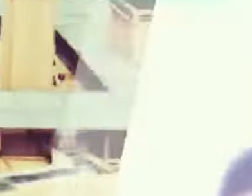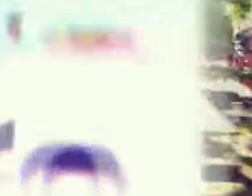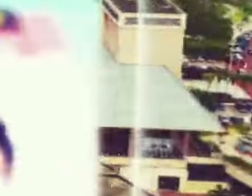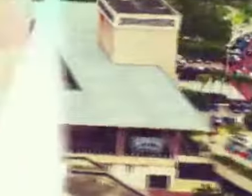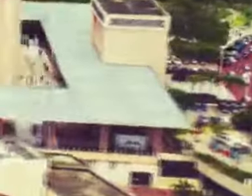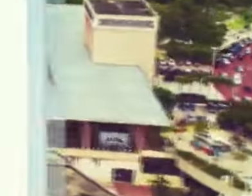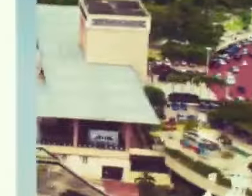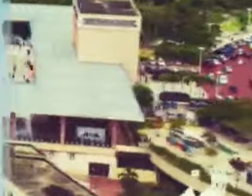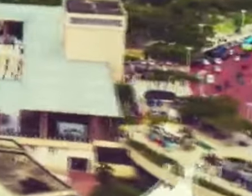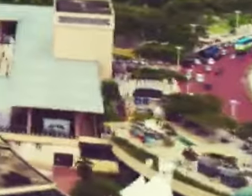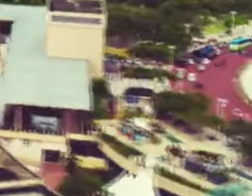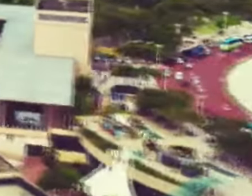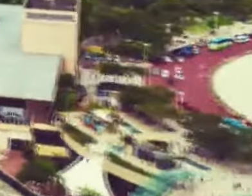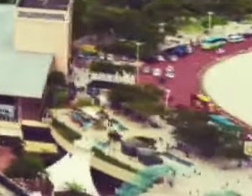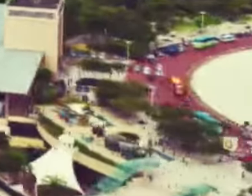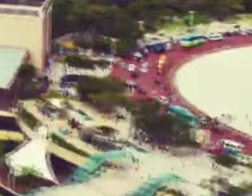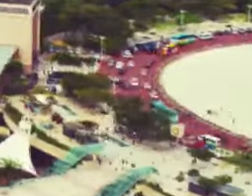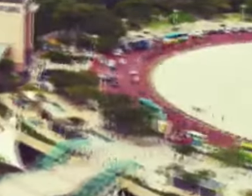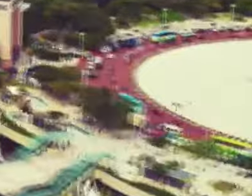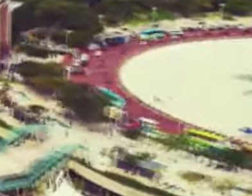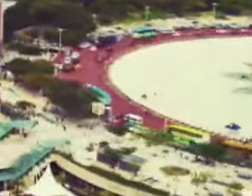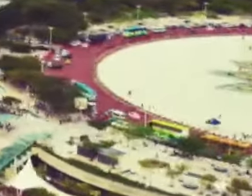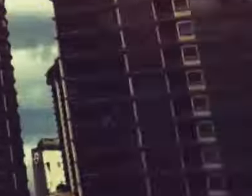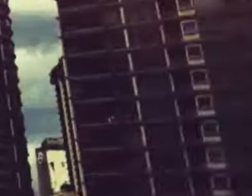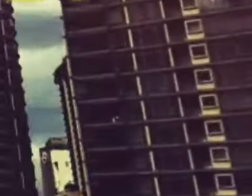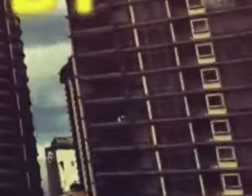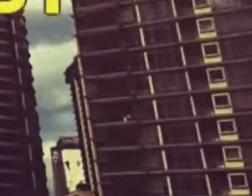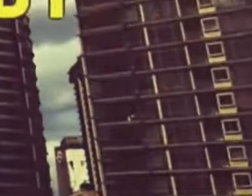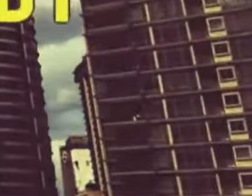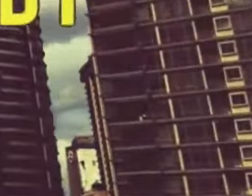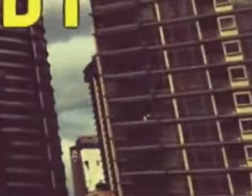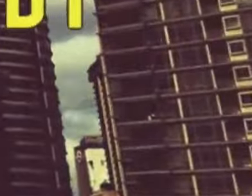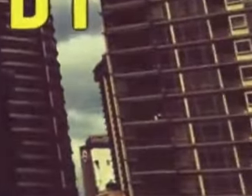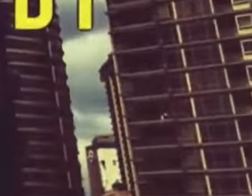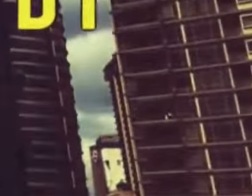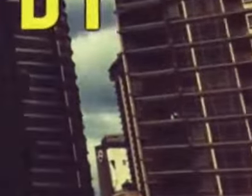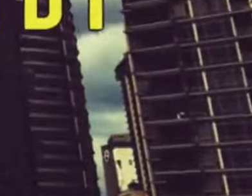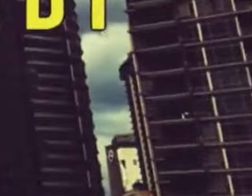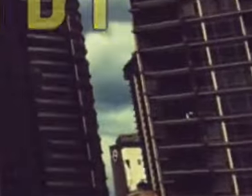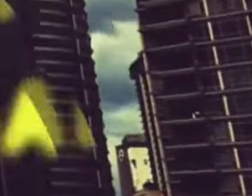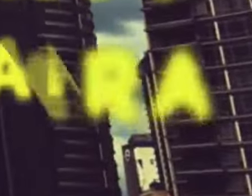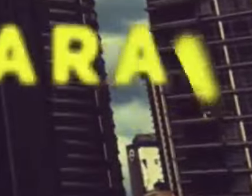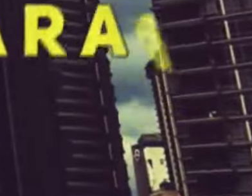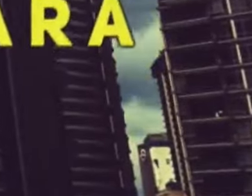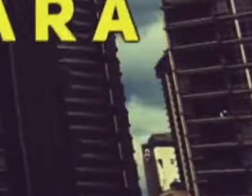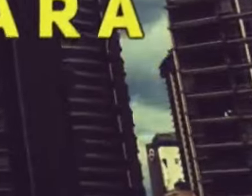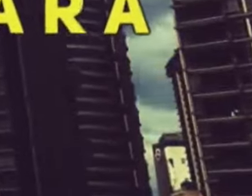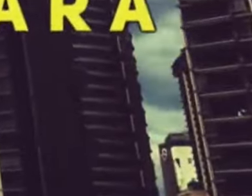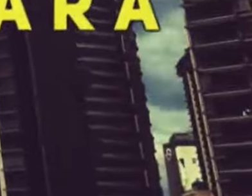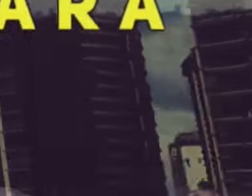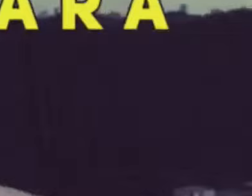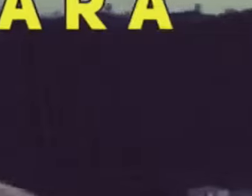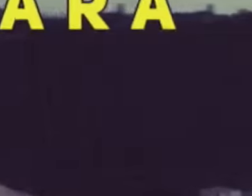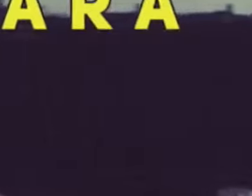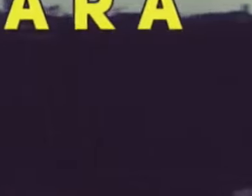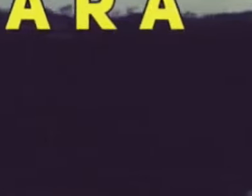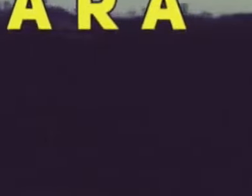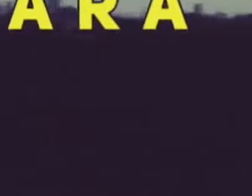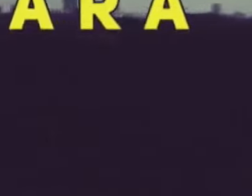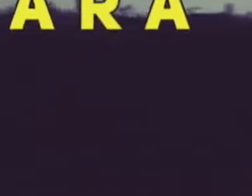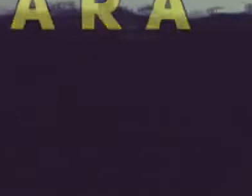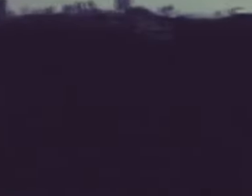2022. Jangan lupa bawa kad pengenalan anda. Patuhi peraturan ketika mengundi. Undi anda penentu